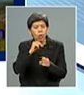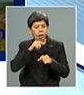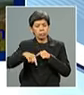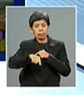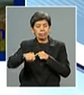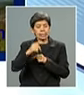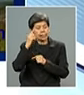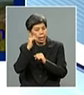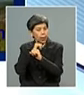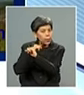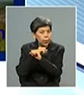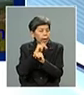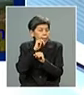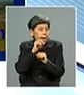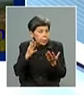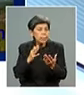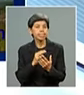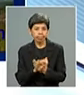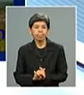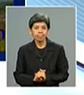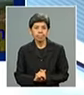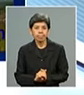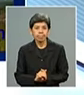การรับมือกับช่วงแล้งด้วยนะครับ